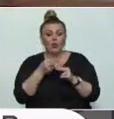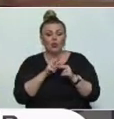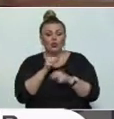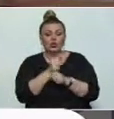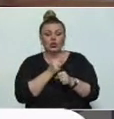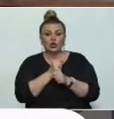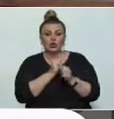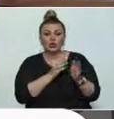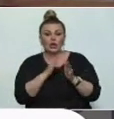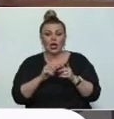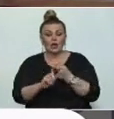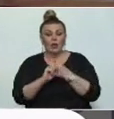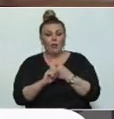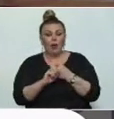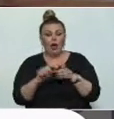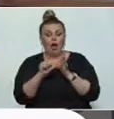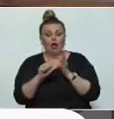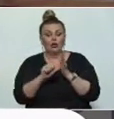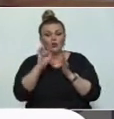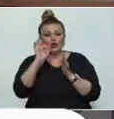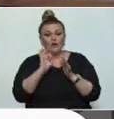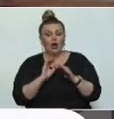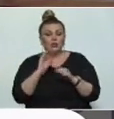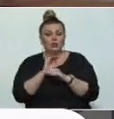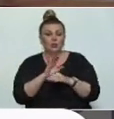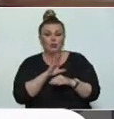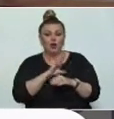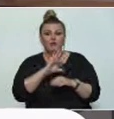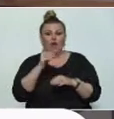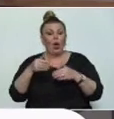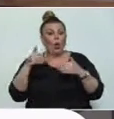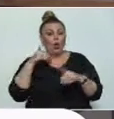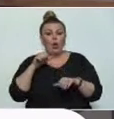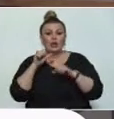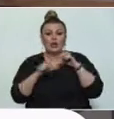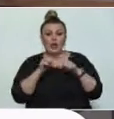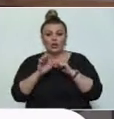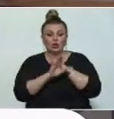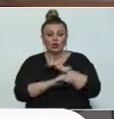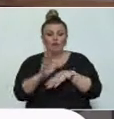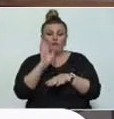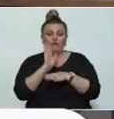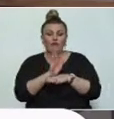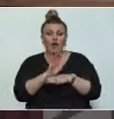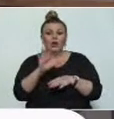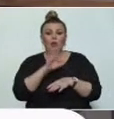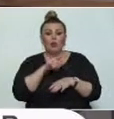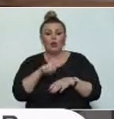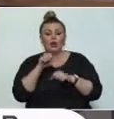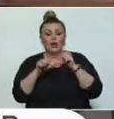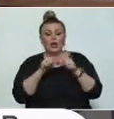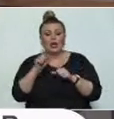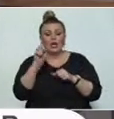olan insanlarla bağlı təqribən 60% artırıldı. Və ötən ilin sonu imzalanmış fərman sərəncamlarla bu ilin yanvarın